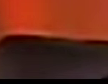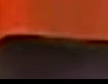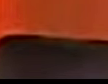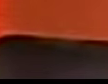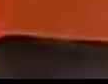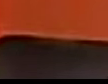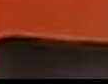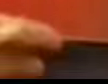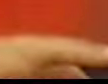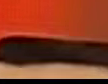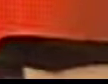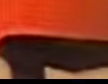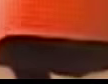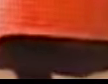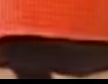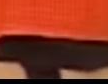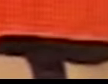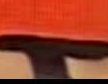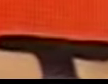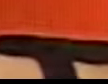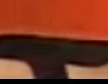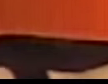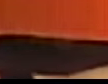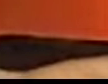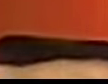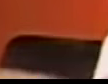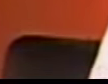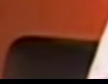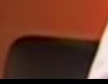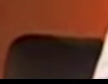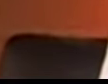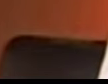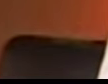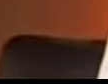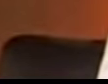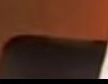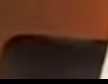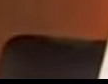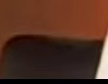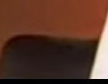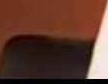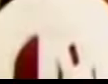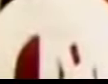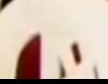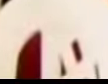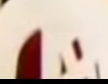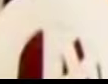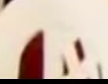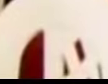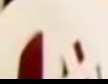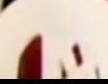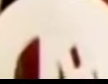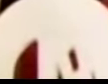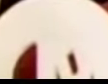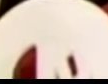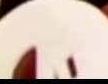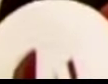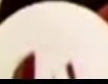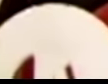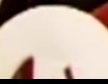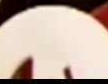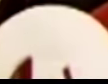manteca, tanto. Chasna. Yo canchi, yakta, pushaka, chasna, mi carca, chaypimi. Ama, guañapi, mata, mi